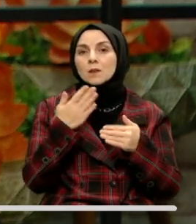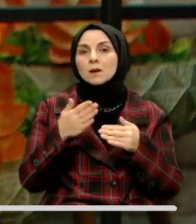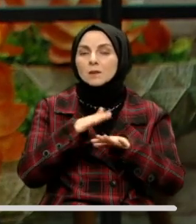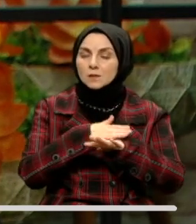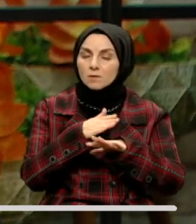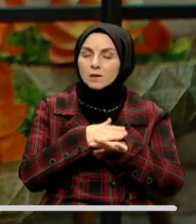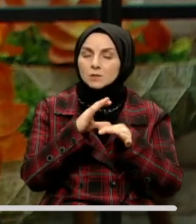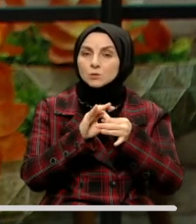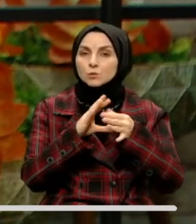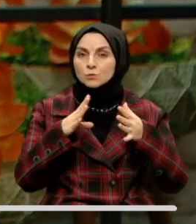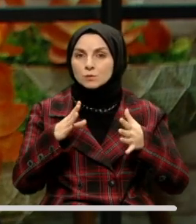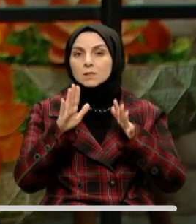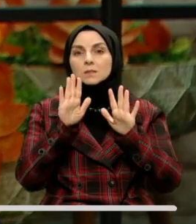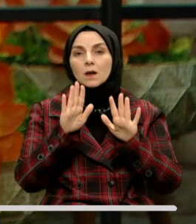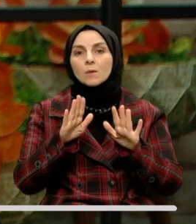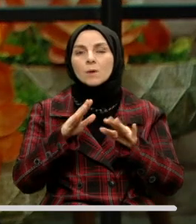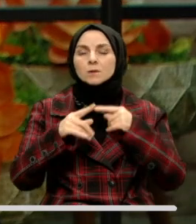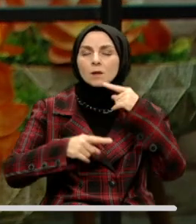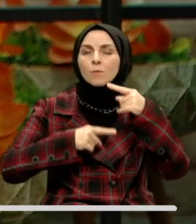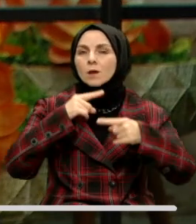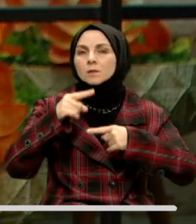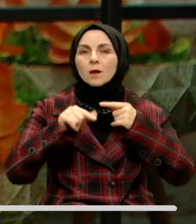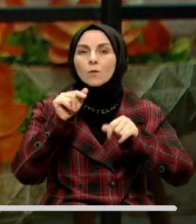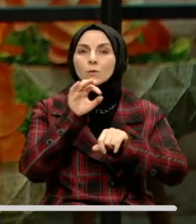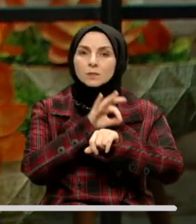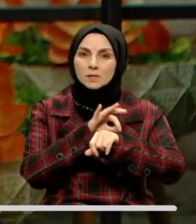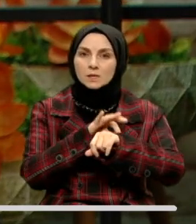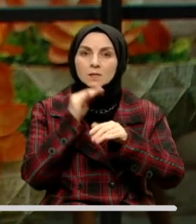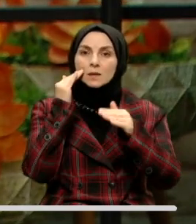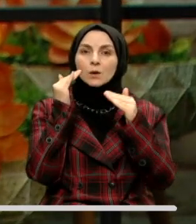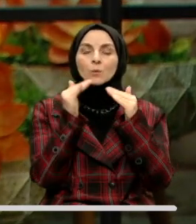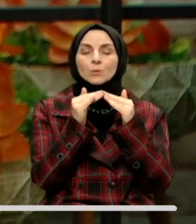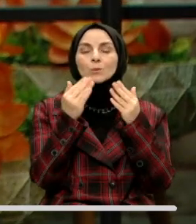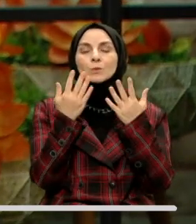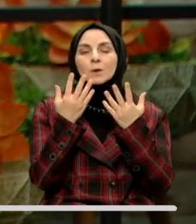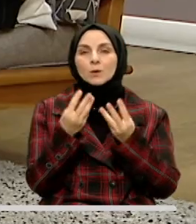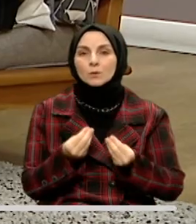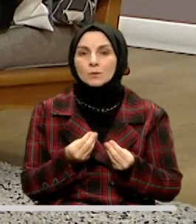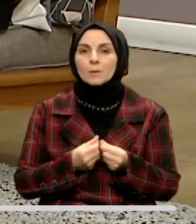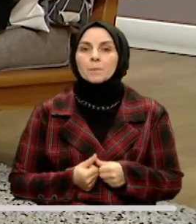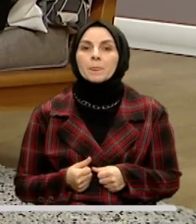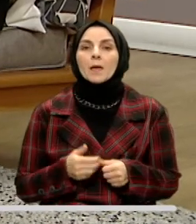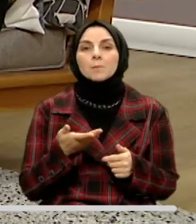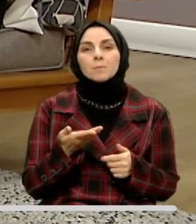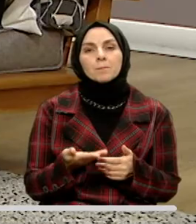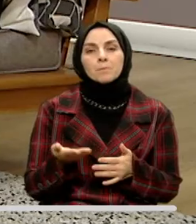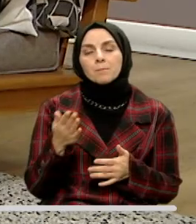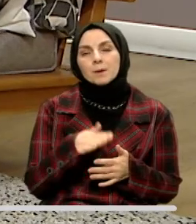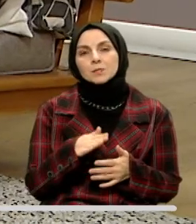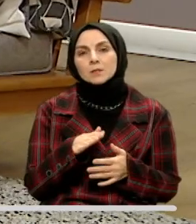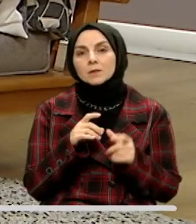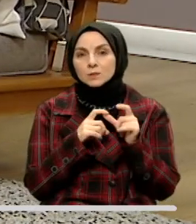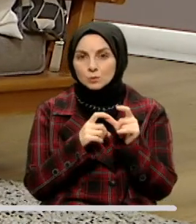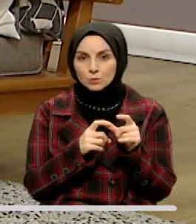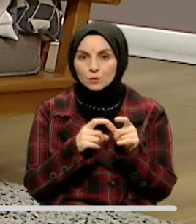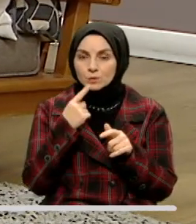Ama zamanla o dakikalara uyuyor olmak da bir kondisyon kazandırıyor. Peki, bir diğer sorumuz Tuğba Hanımcığım